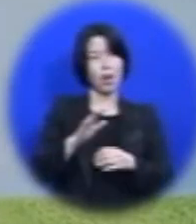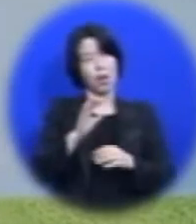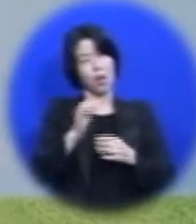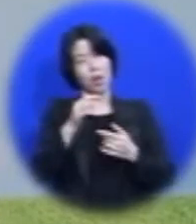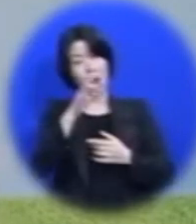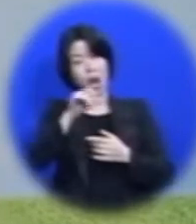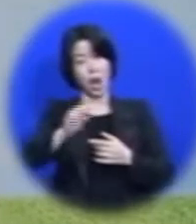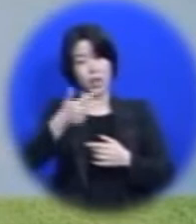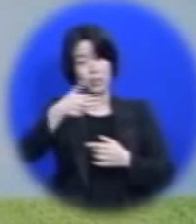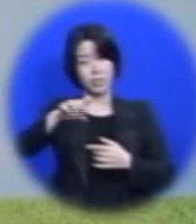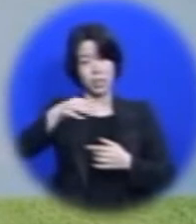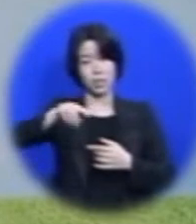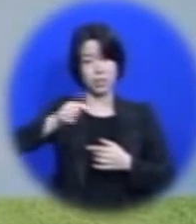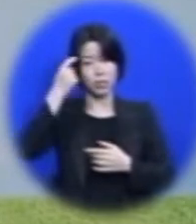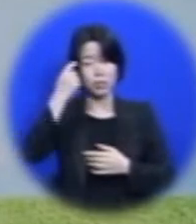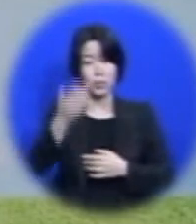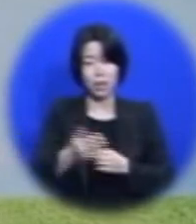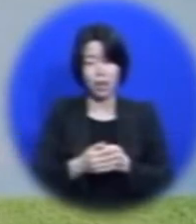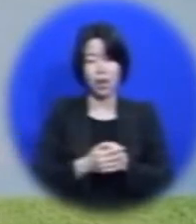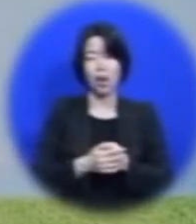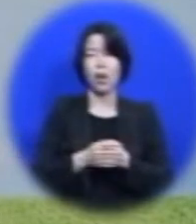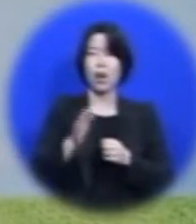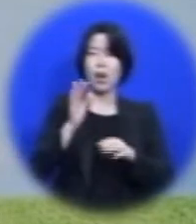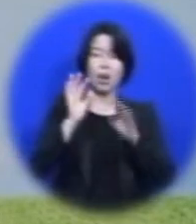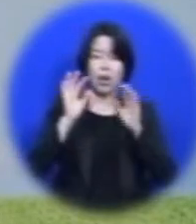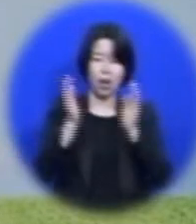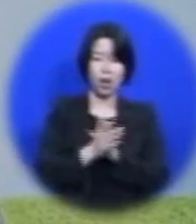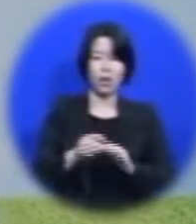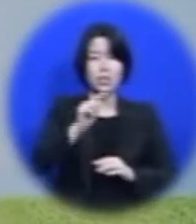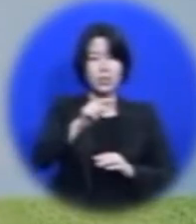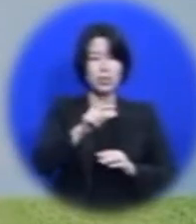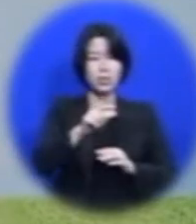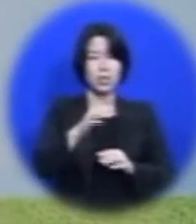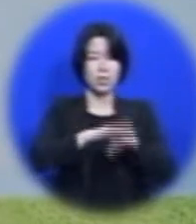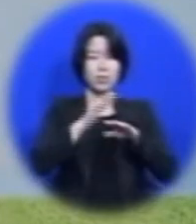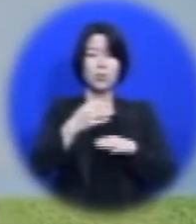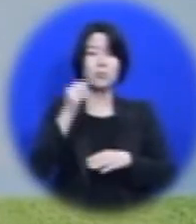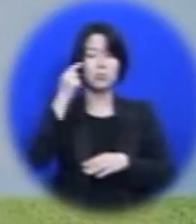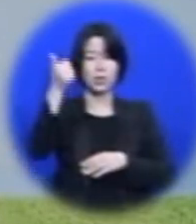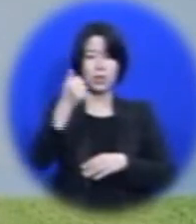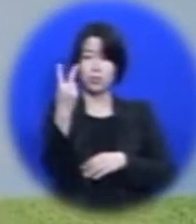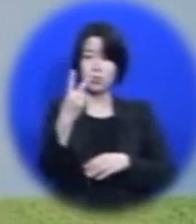당신의 아버지가 안재선이라고요? 아니, 그 손양원 목사님 두 아들 죽인 그 사람입니까?